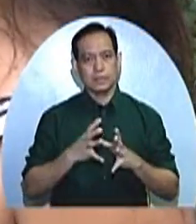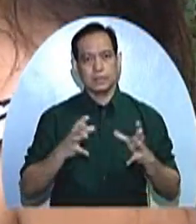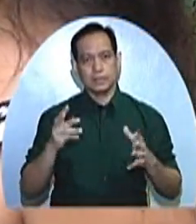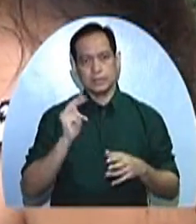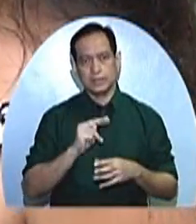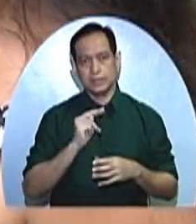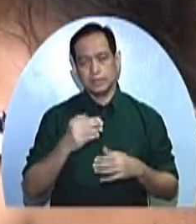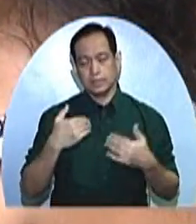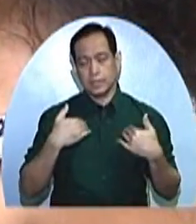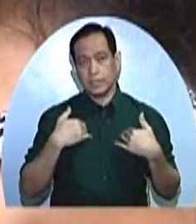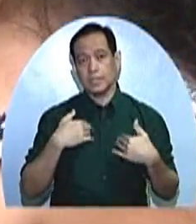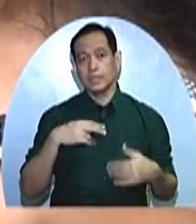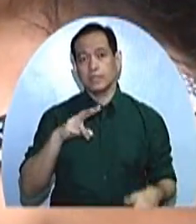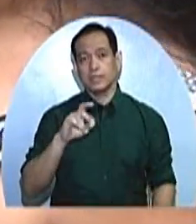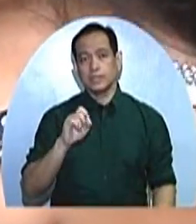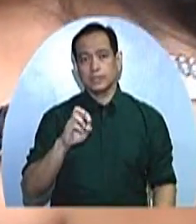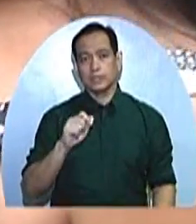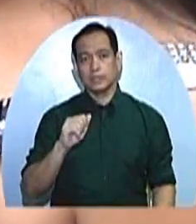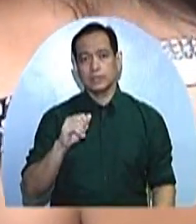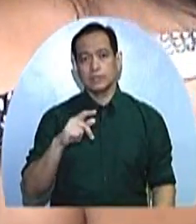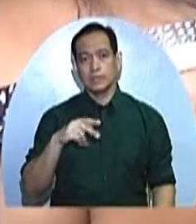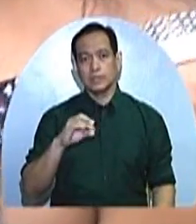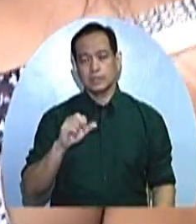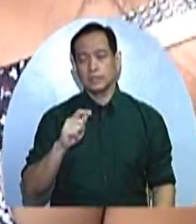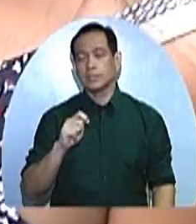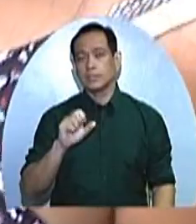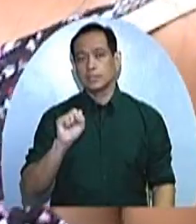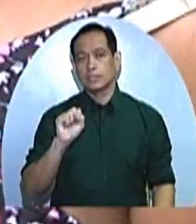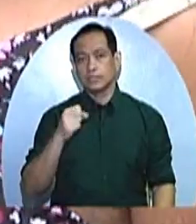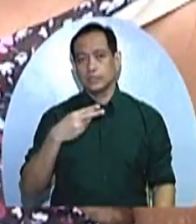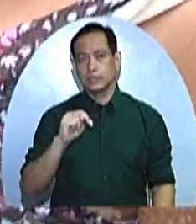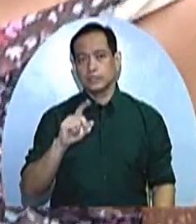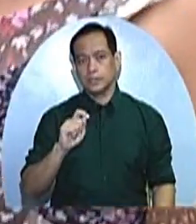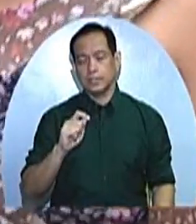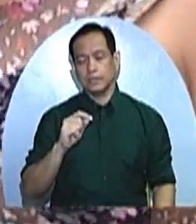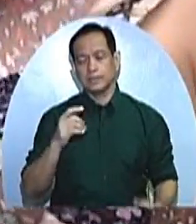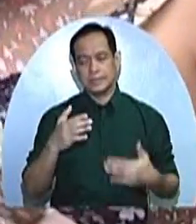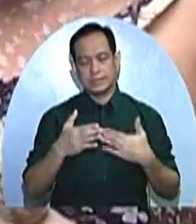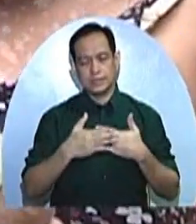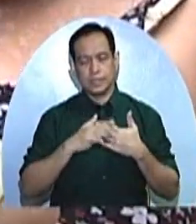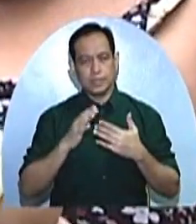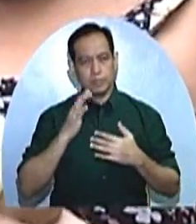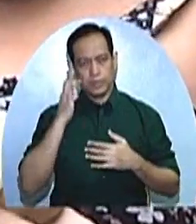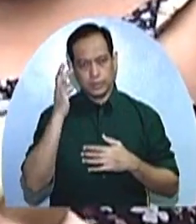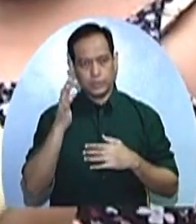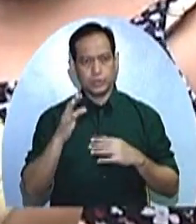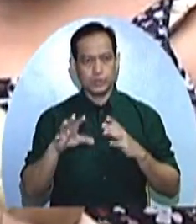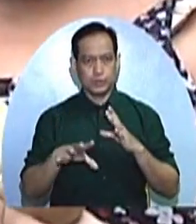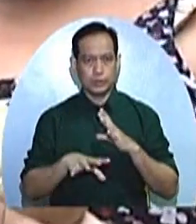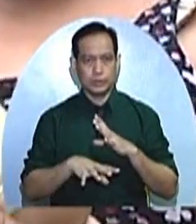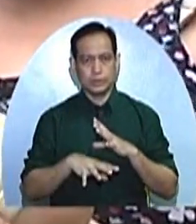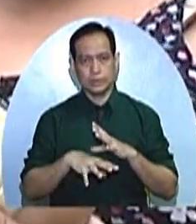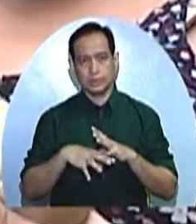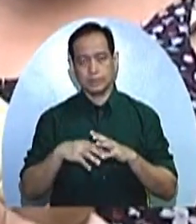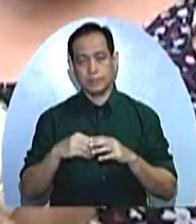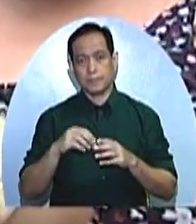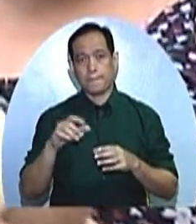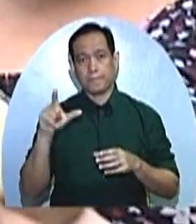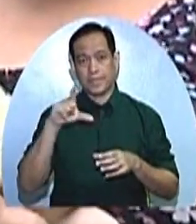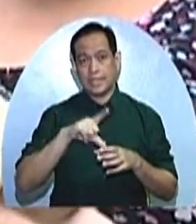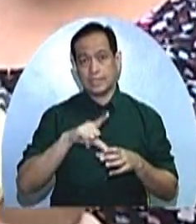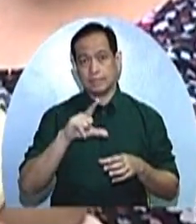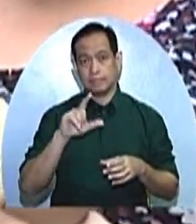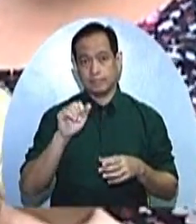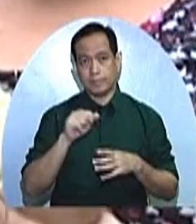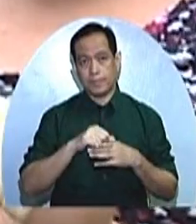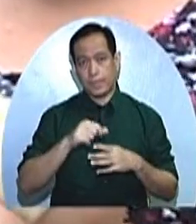ng ventriculoperitoneal shunt sa lalong madaling panahon. Ito'y para matanggal ang likido sa ulo